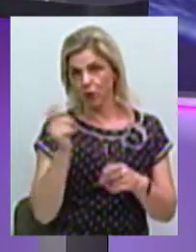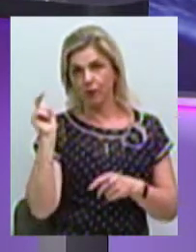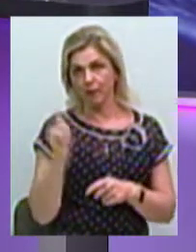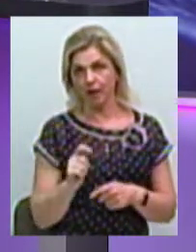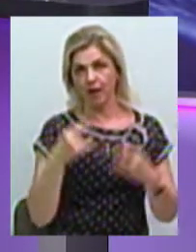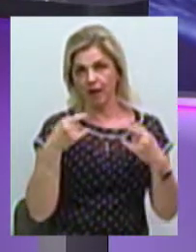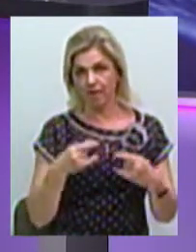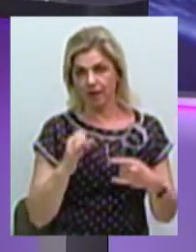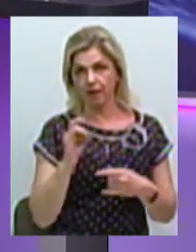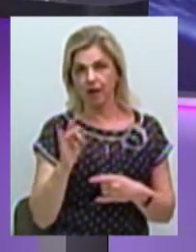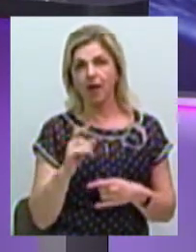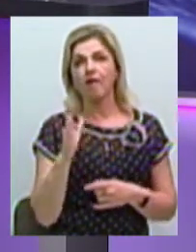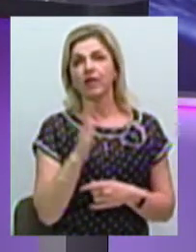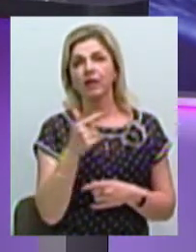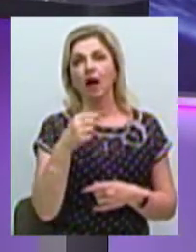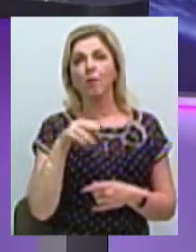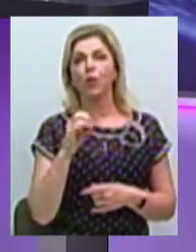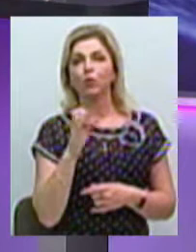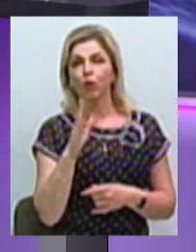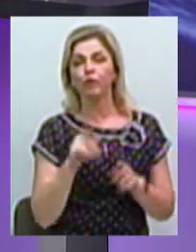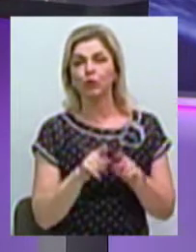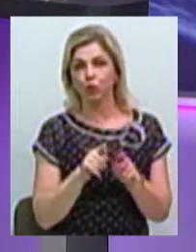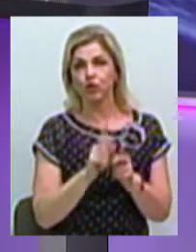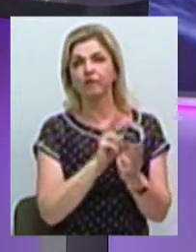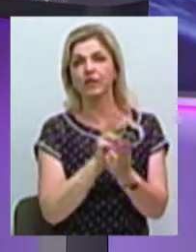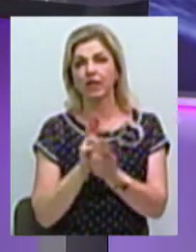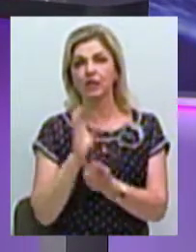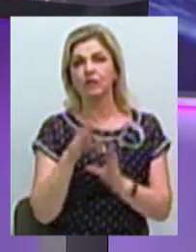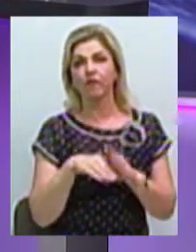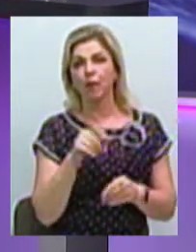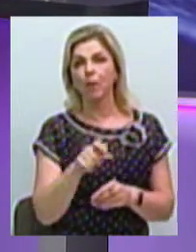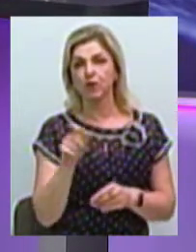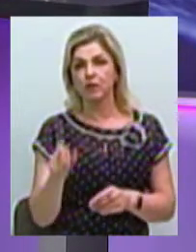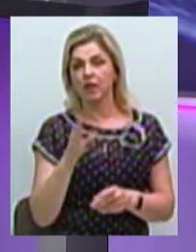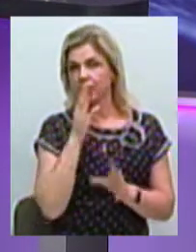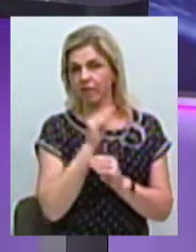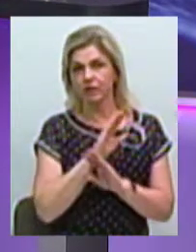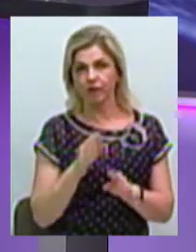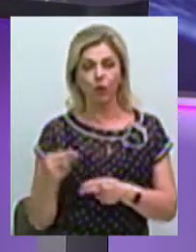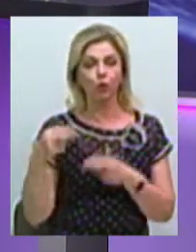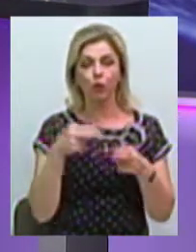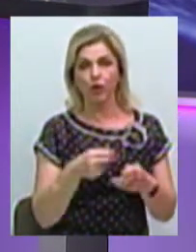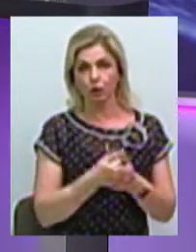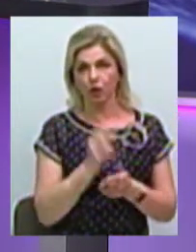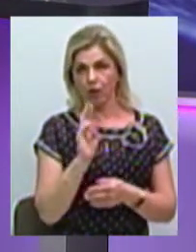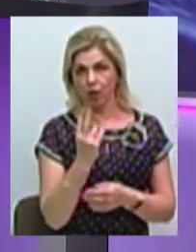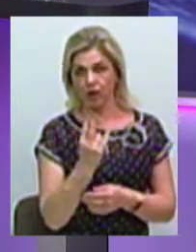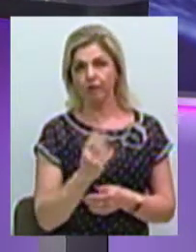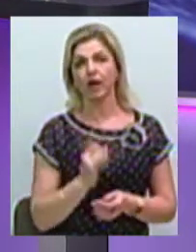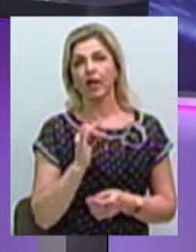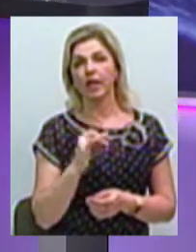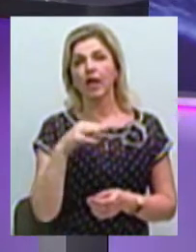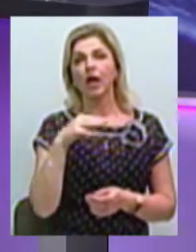ефір. Віталій Гапонов також на зустрічах з виборцями, тому не встигає просто доїхати до Миколаєва.